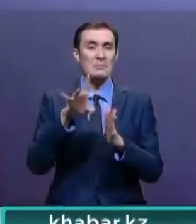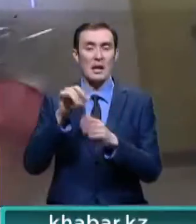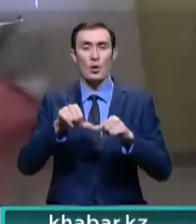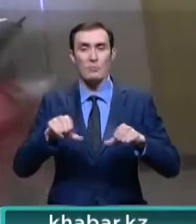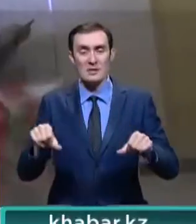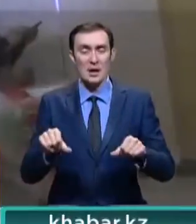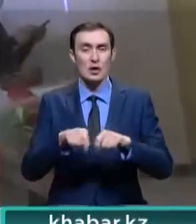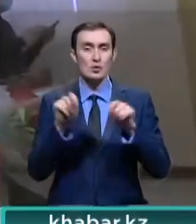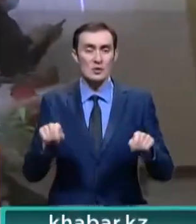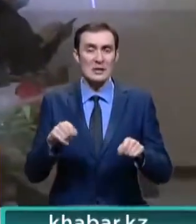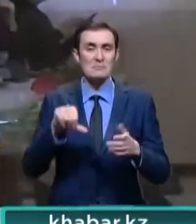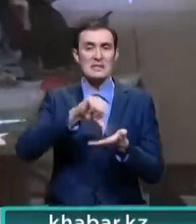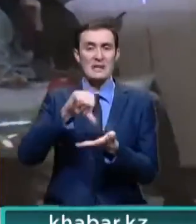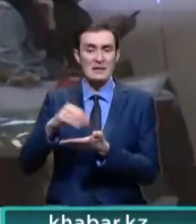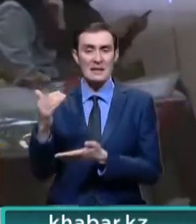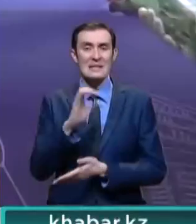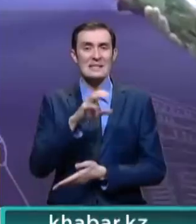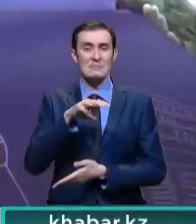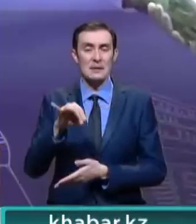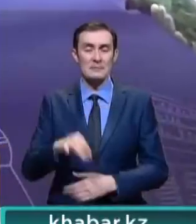комиссия, созданная из представителей СМИ.